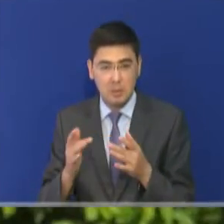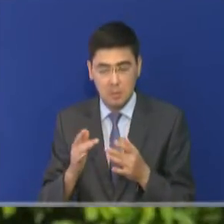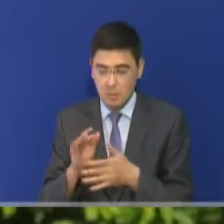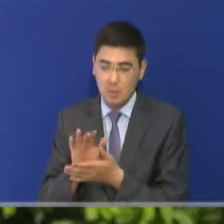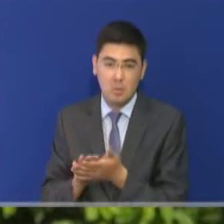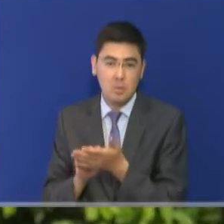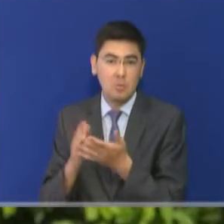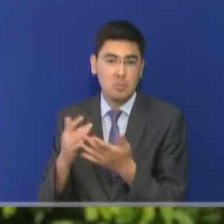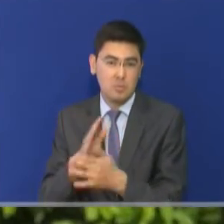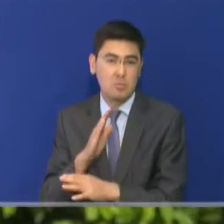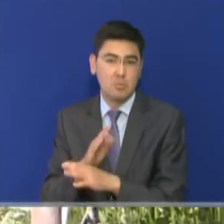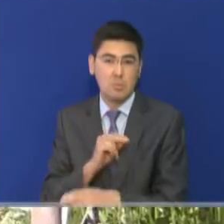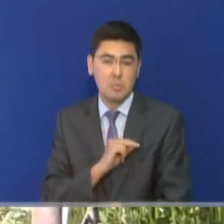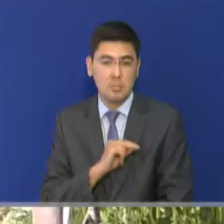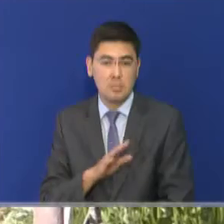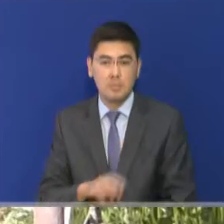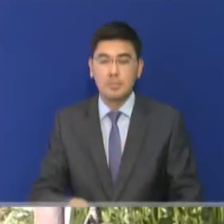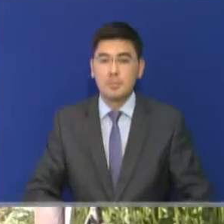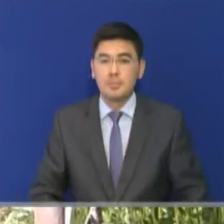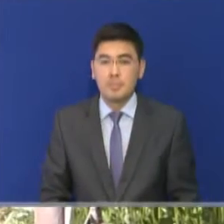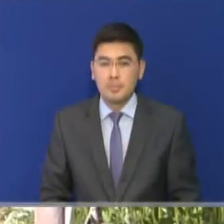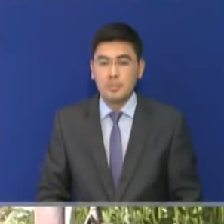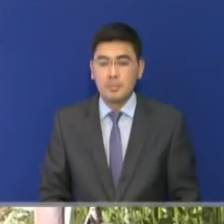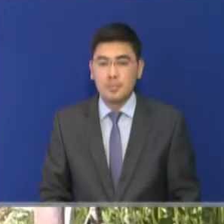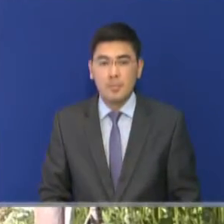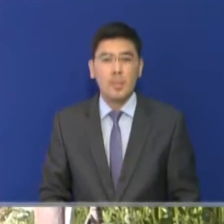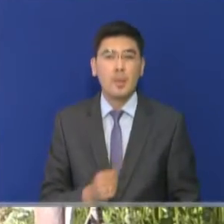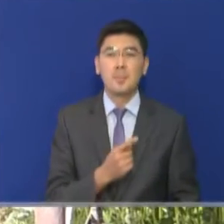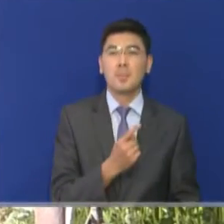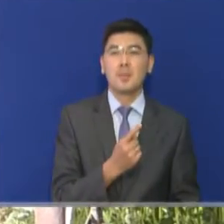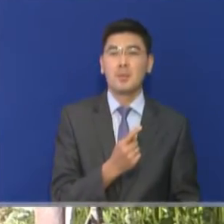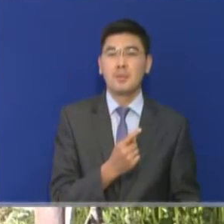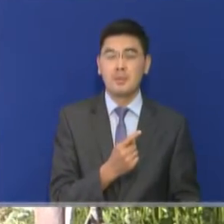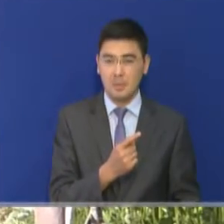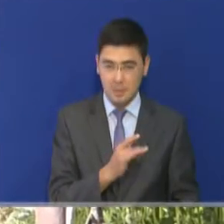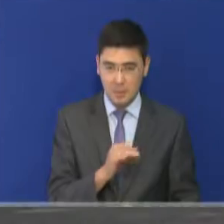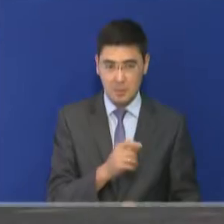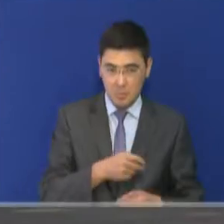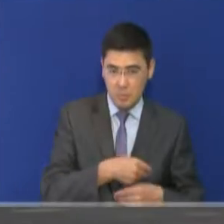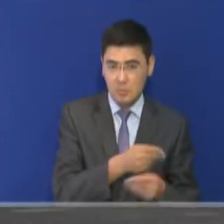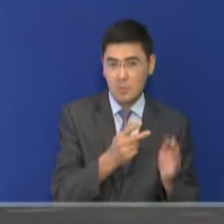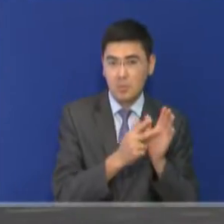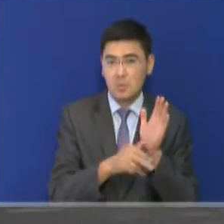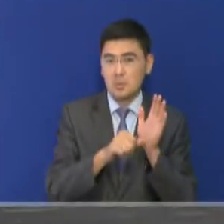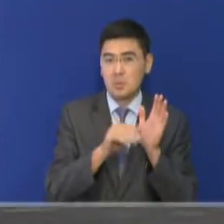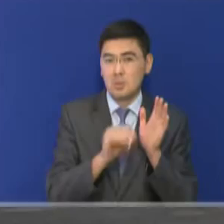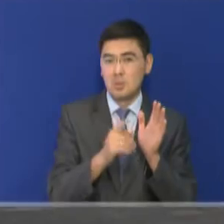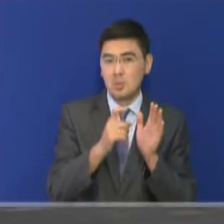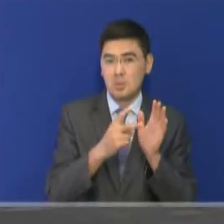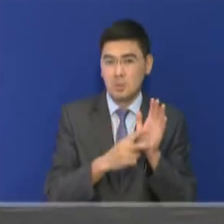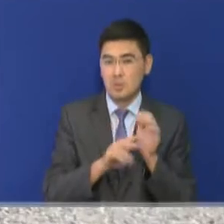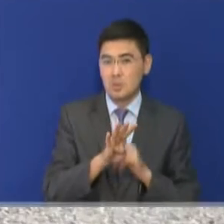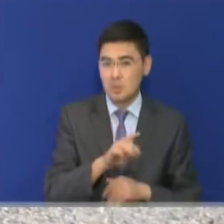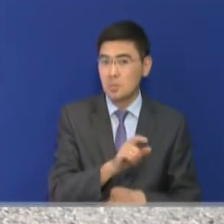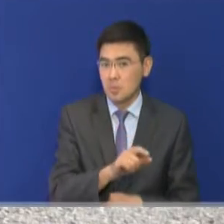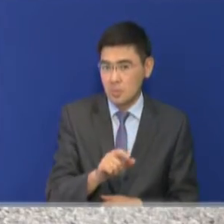прием заявлений и выплаты прекращены. На первом этапе данную социальную помощь по городу Семей получили 86 174